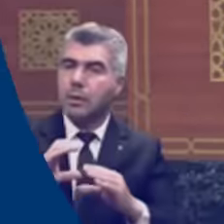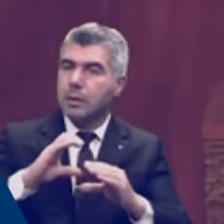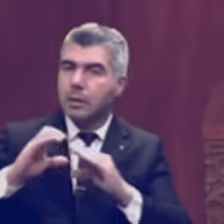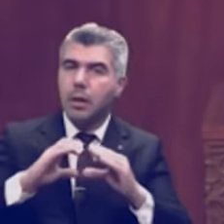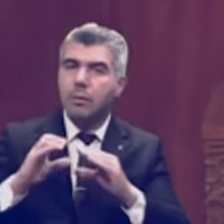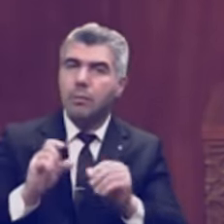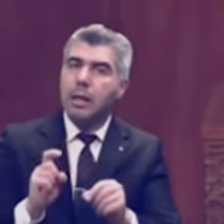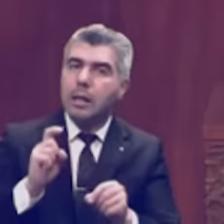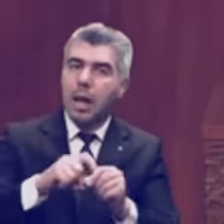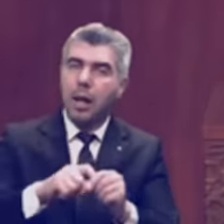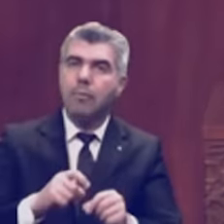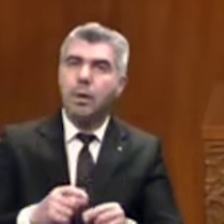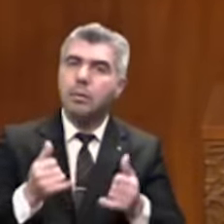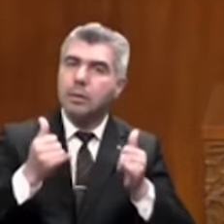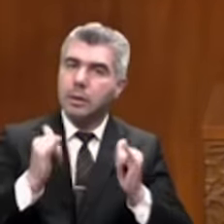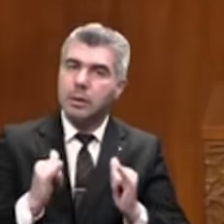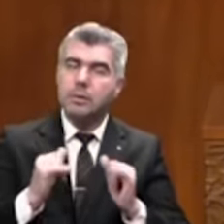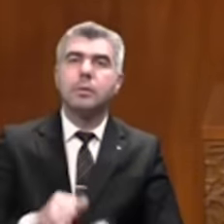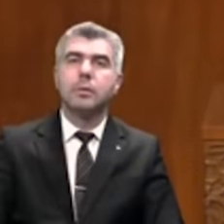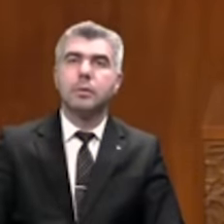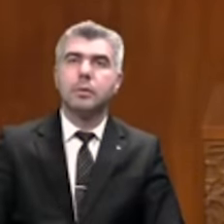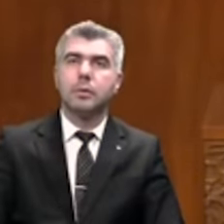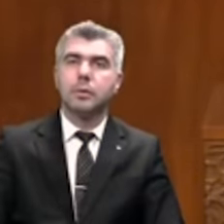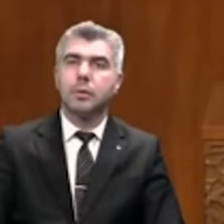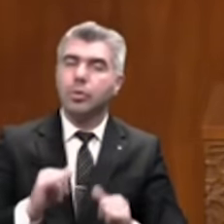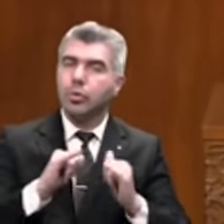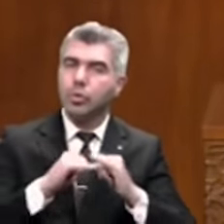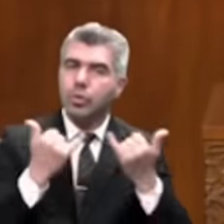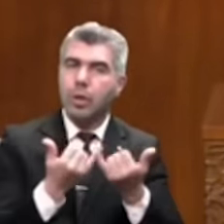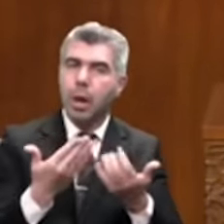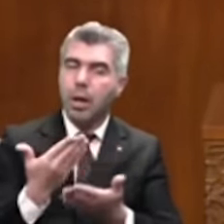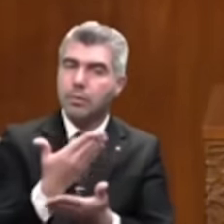أساسيين لسنا مع النقابات تكلمنا